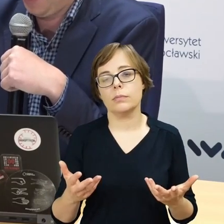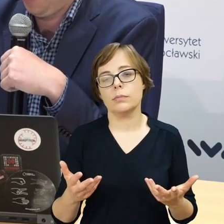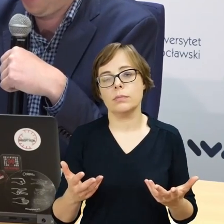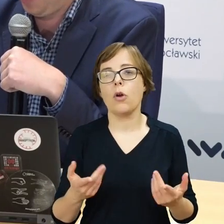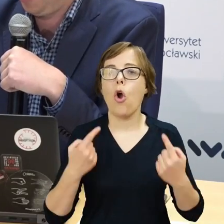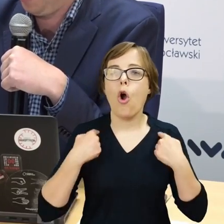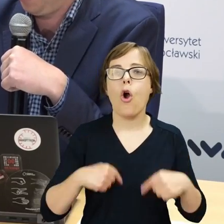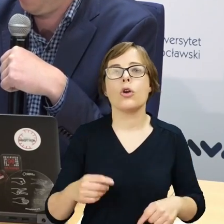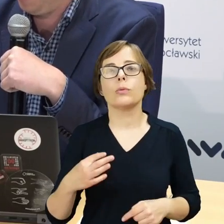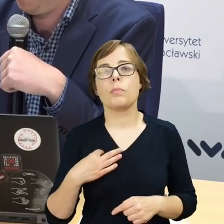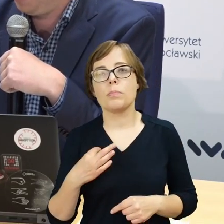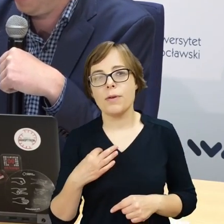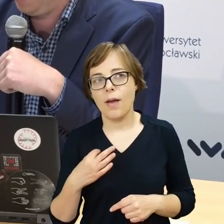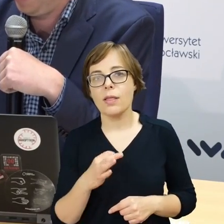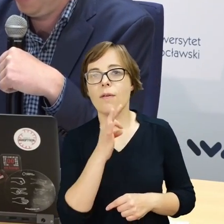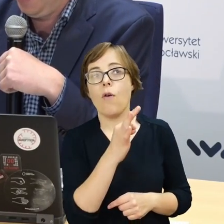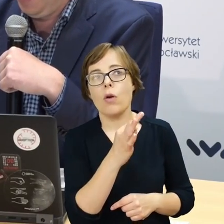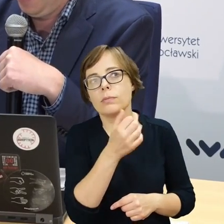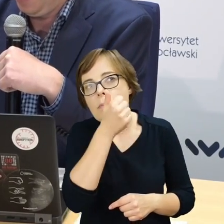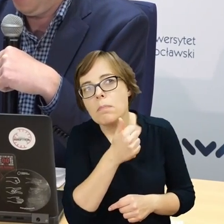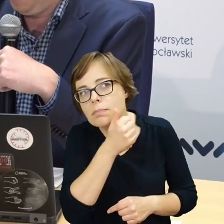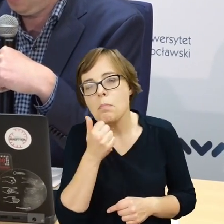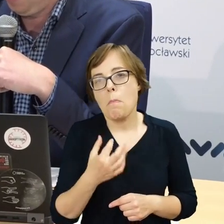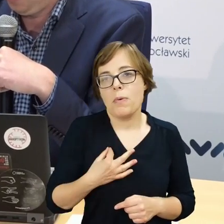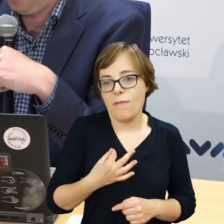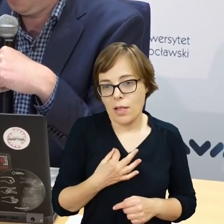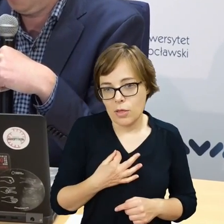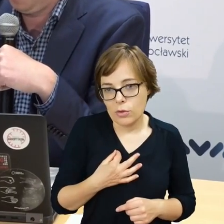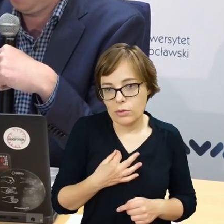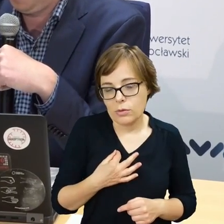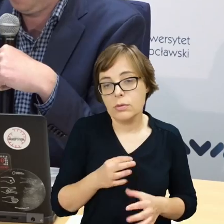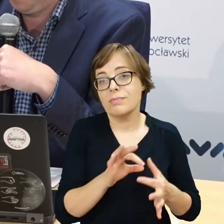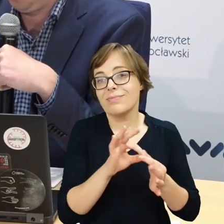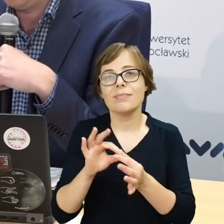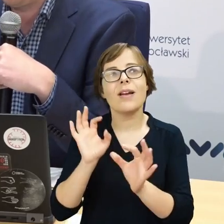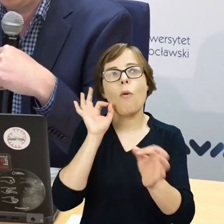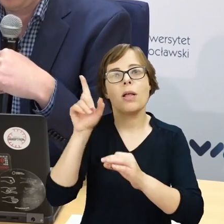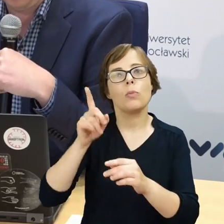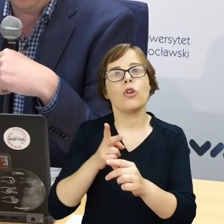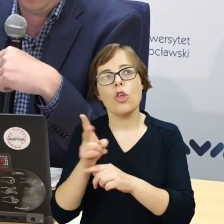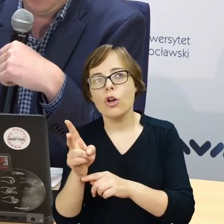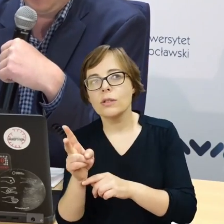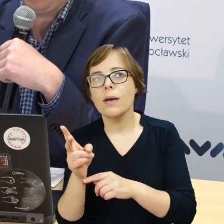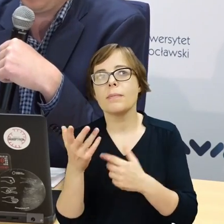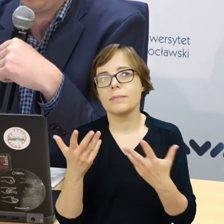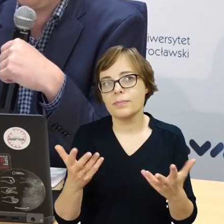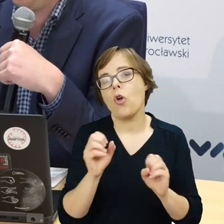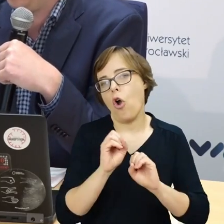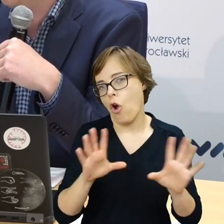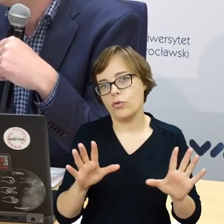fizycznych w kontekście dostępu informacji publicznej jest wątkiem, który naturalnie pojawia się